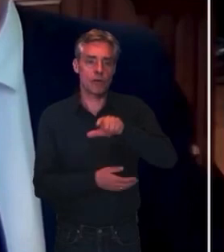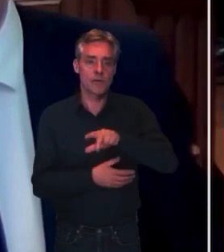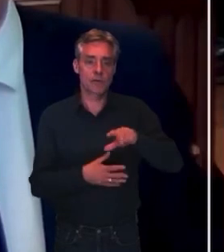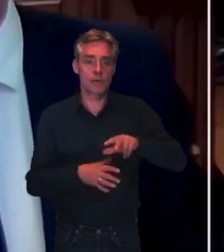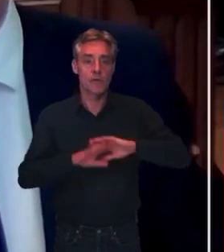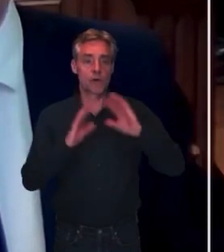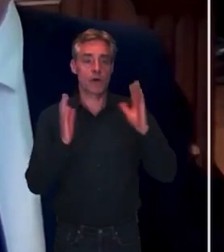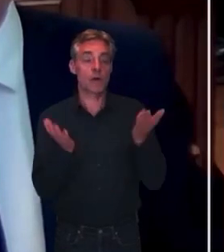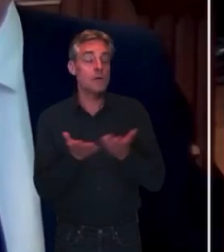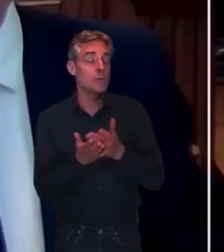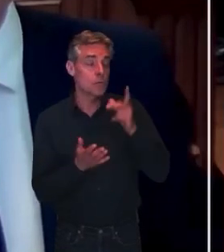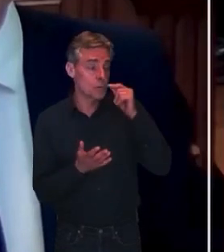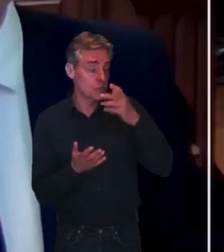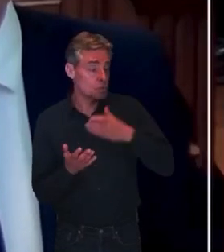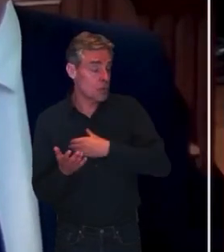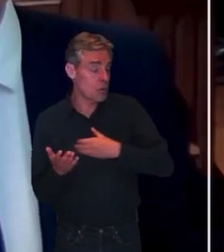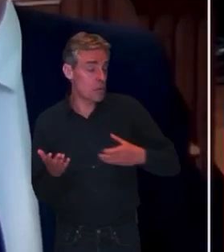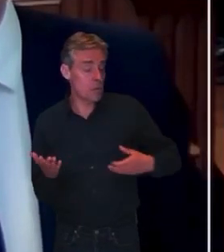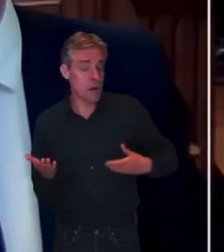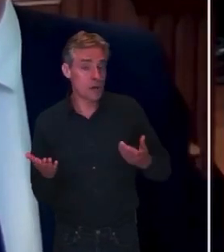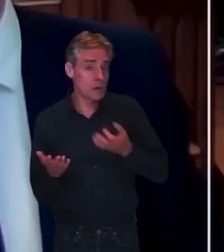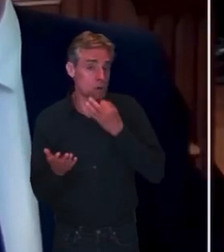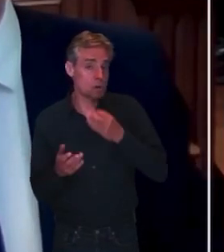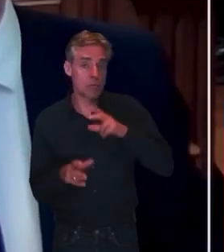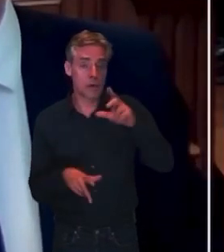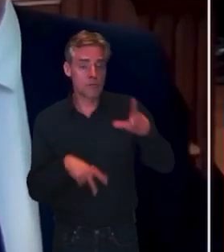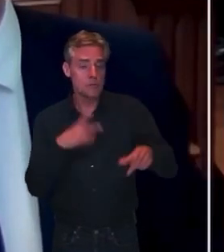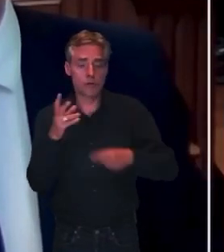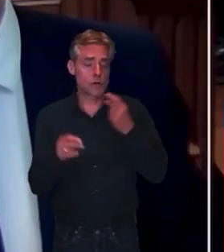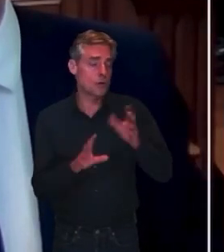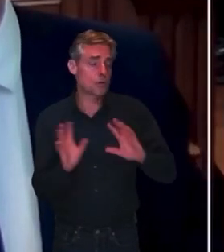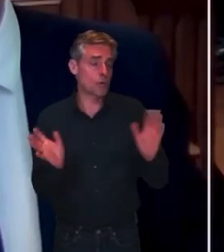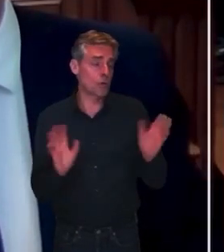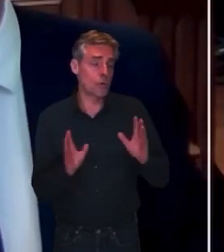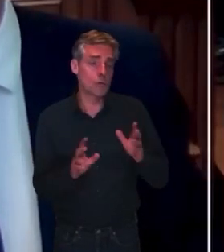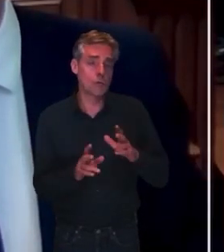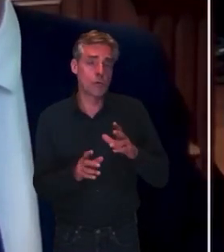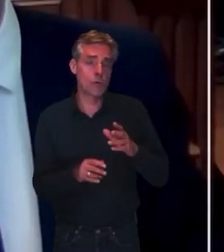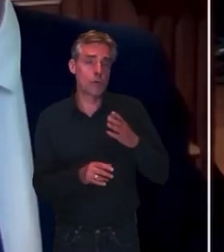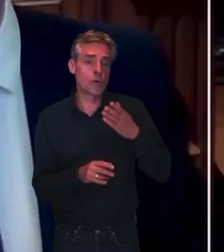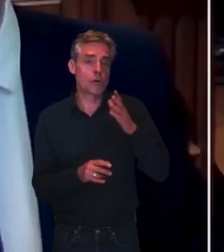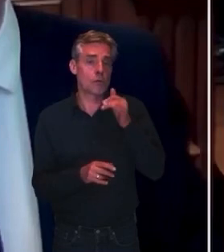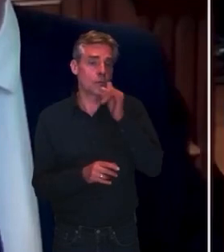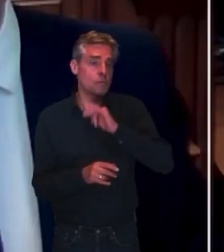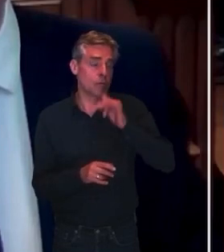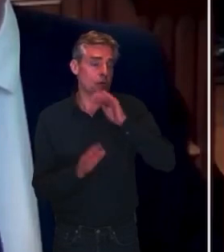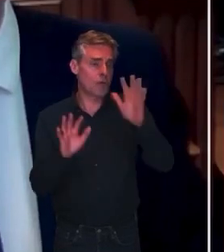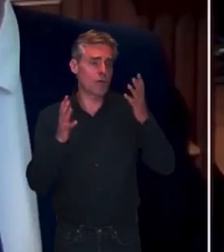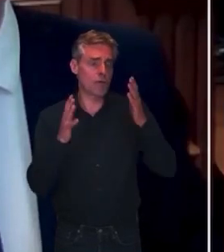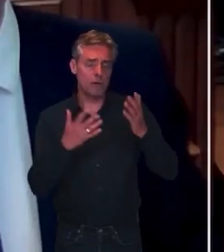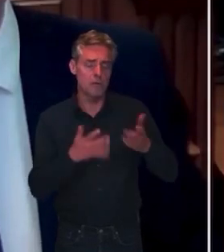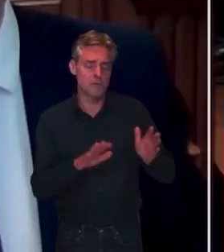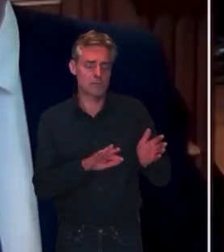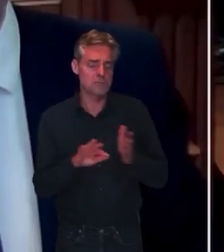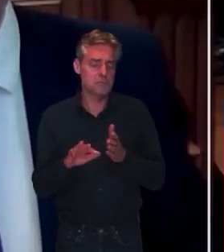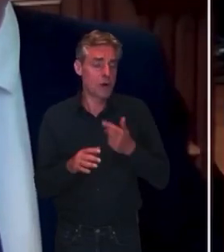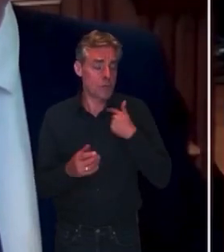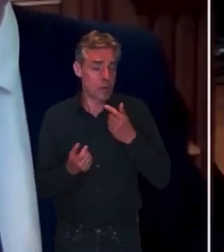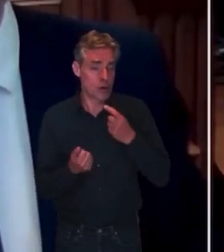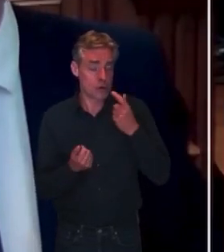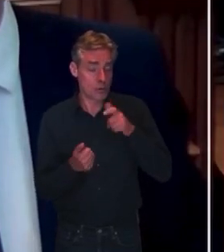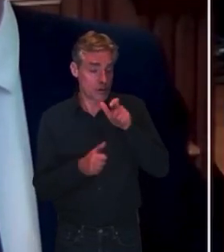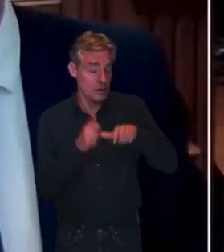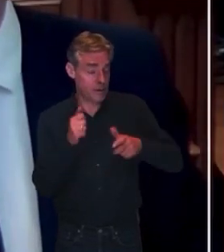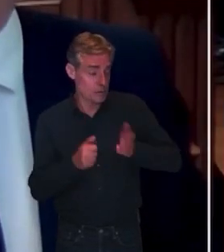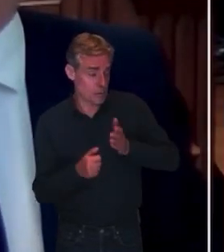voilà, monsieur le maire, moi je ne parle pas de végétalisation, je ne parle pas de micro-forêt. Je parle d'un certain nombre de Bordelais